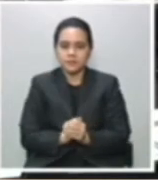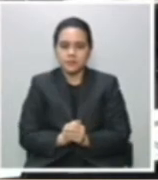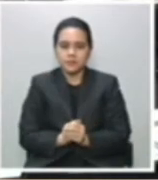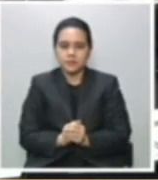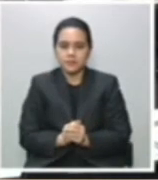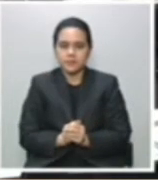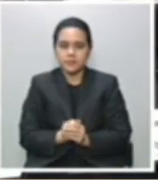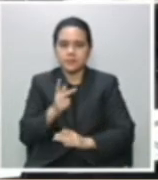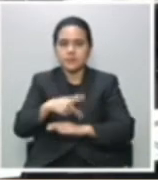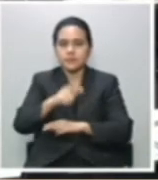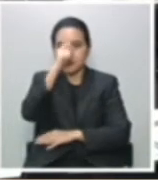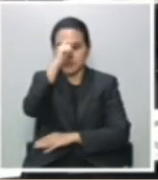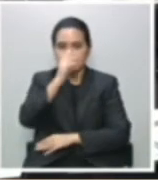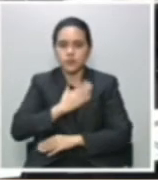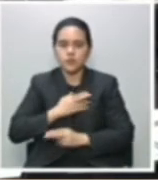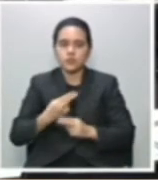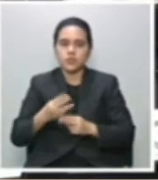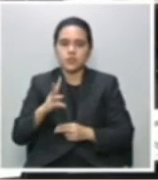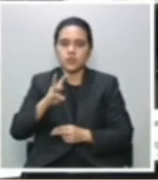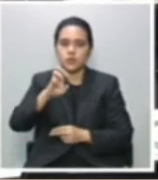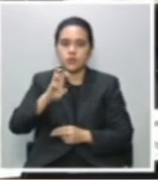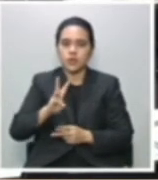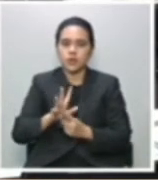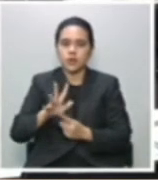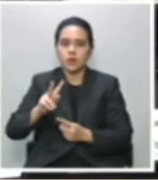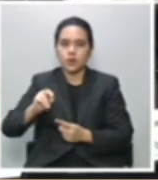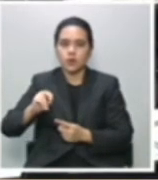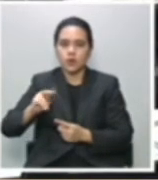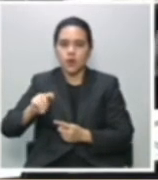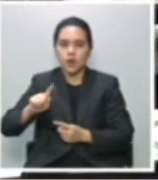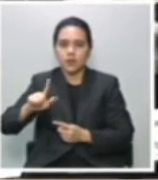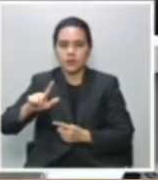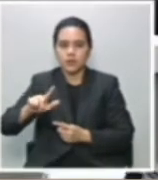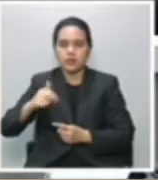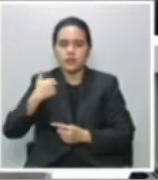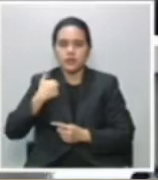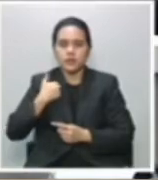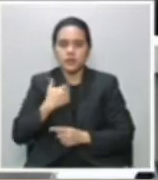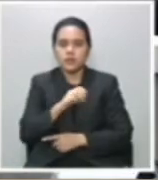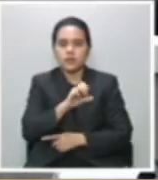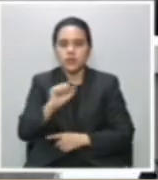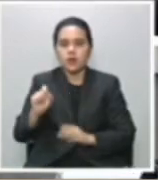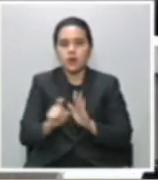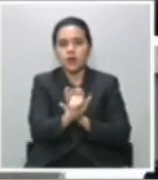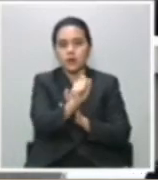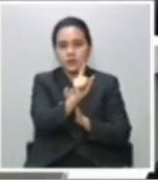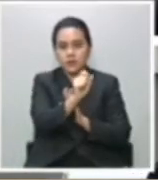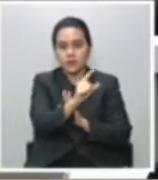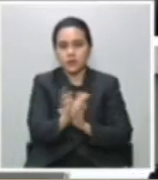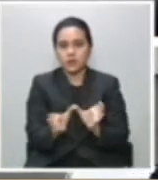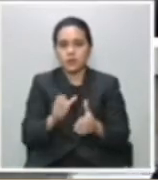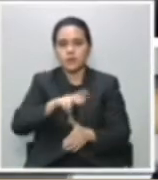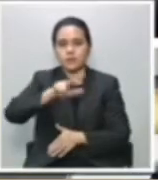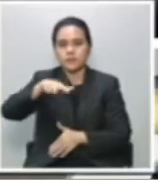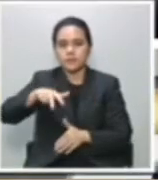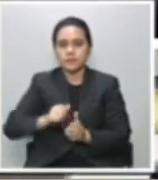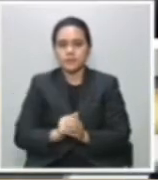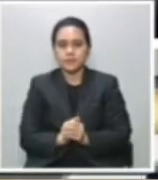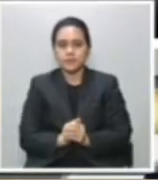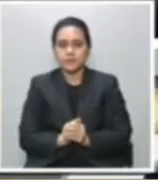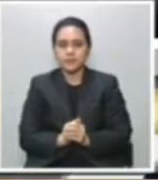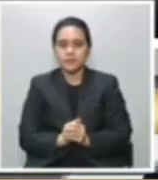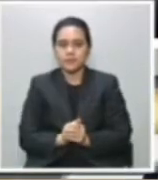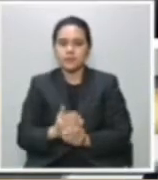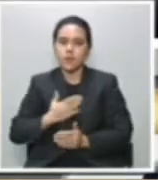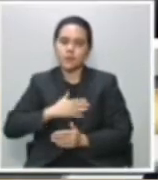ารพกับผมวิวัฒน์ชัยหุตระวิเชียสมาชิกสภาผู้แทนราษฎรจากจังหวัดศรีสะเกษพรรคเพื่อไทยจากคำถาม